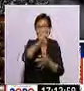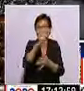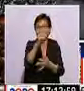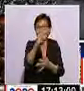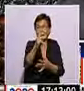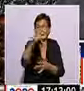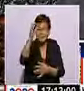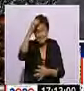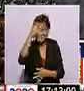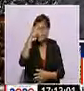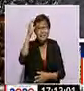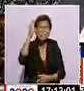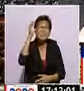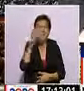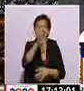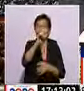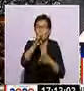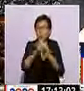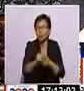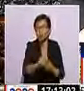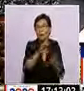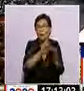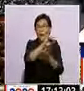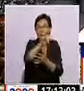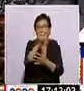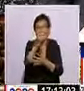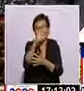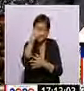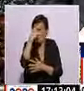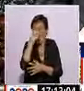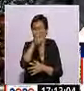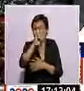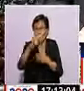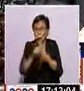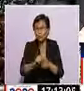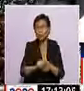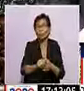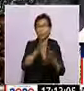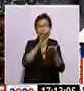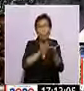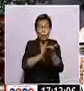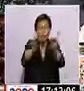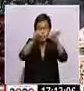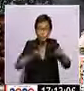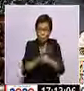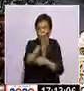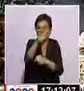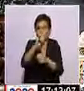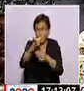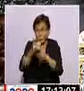Cina RM50 juta ringgit. Sekolah jenis kebangsaan Tamil RM50 juta ringgit. Sekolah berasrama penuh RM50 juta